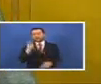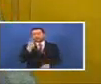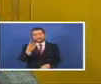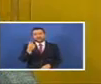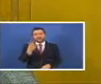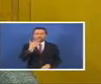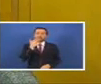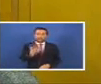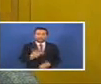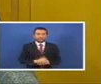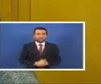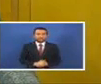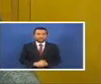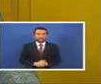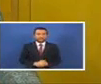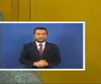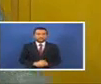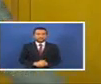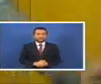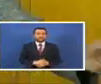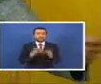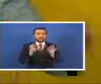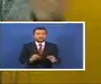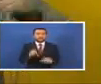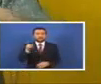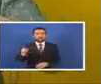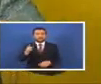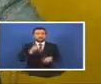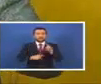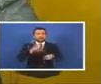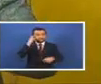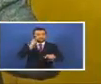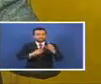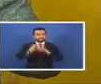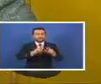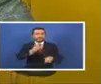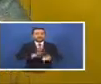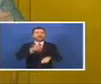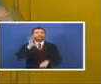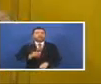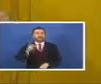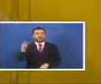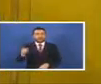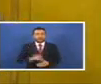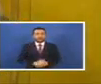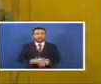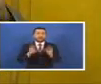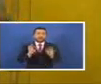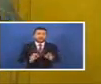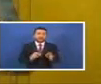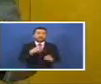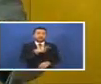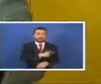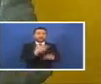defalarca deklare ettik. Hem müzakere ve diyalog yapmıyorlar. Hadi